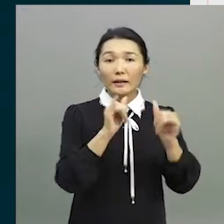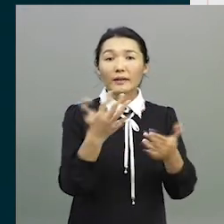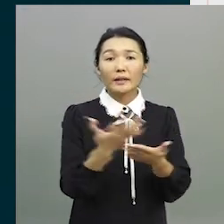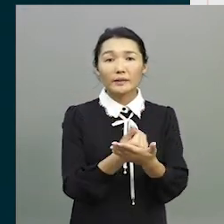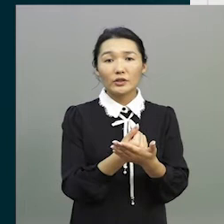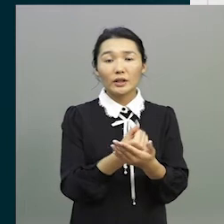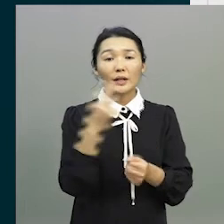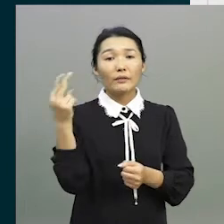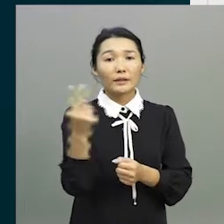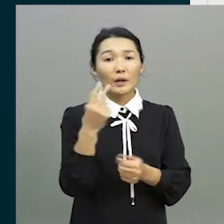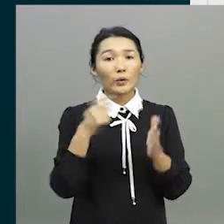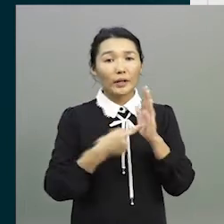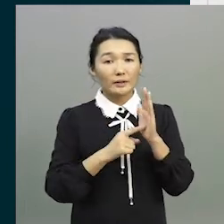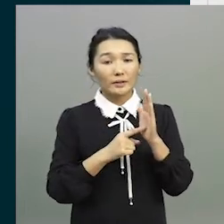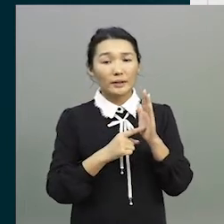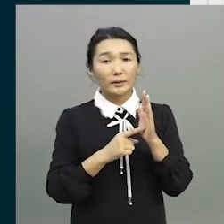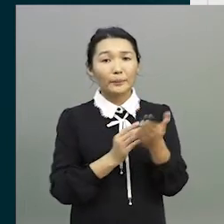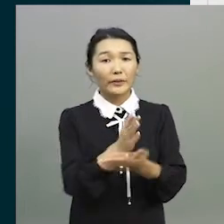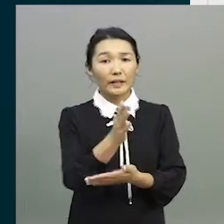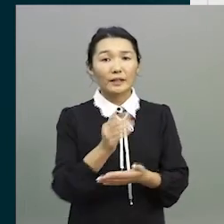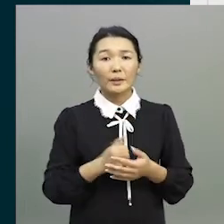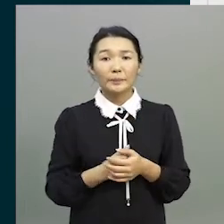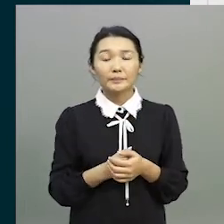2 координаты вектора